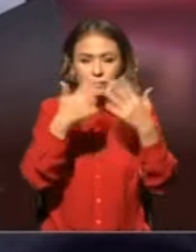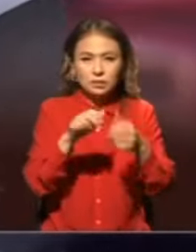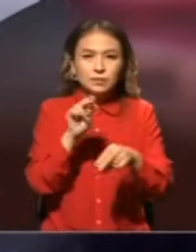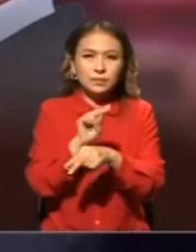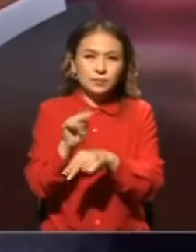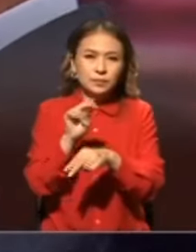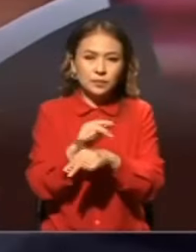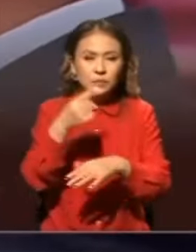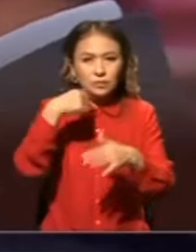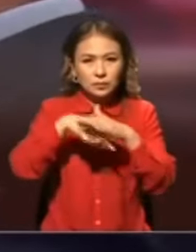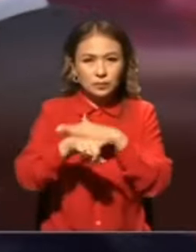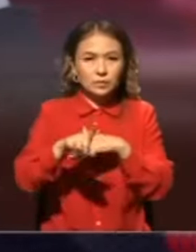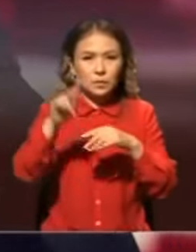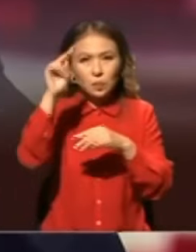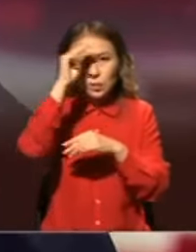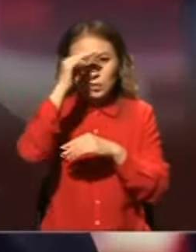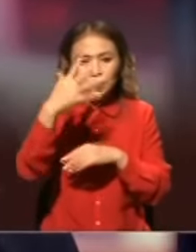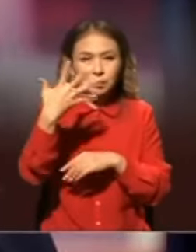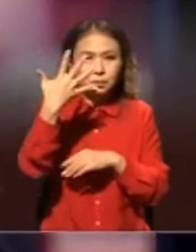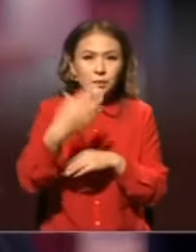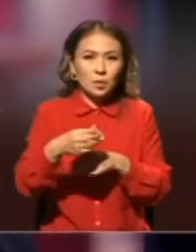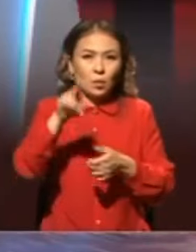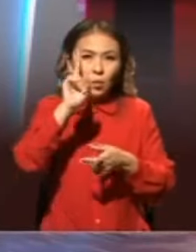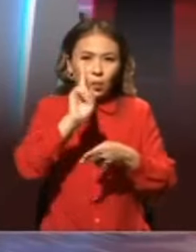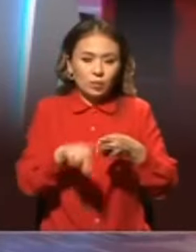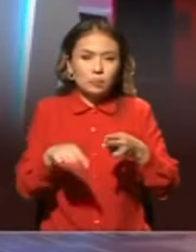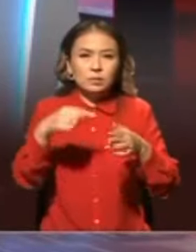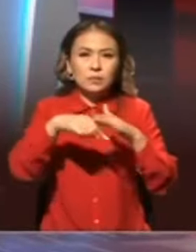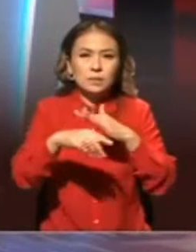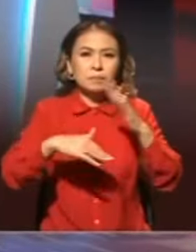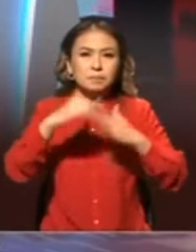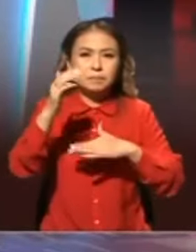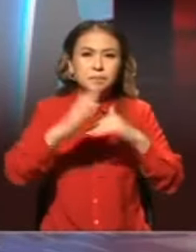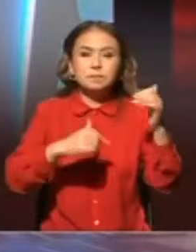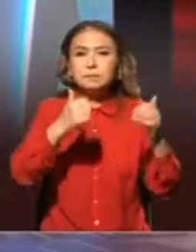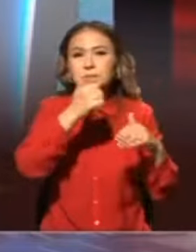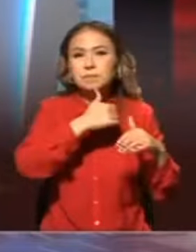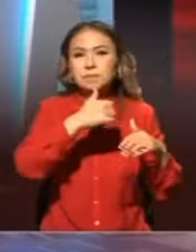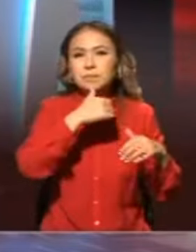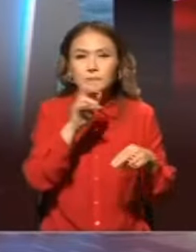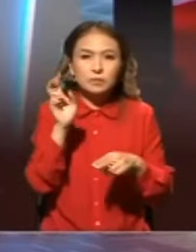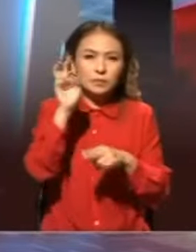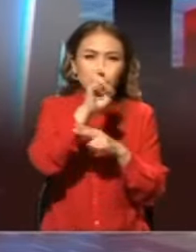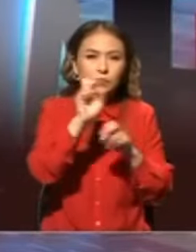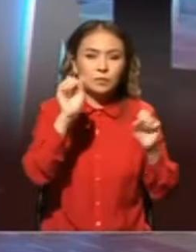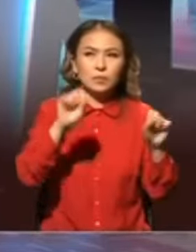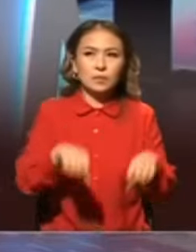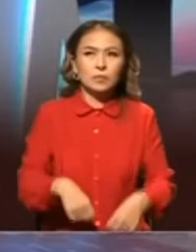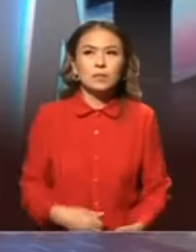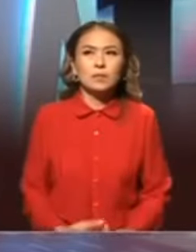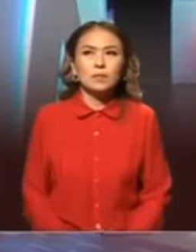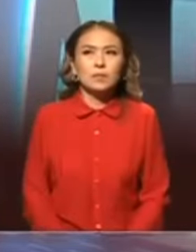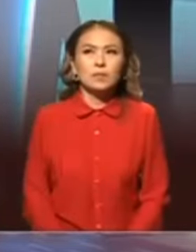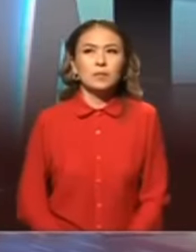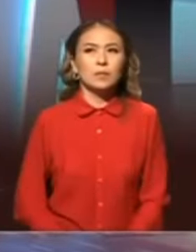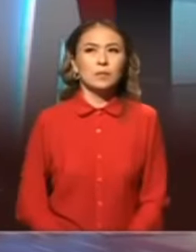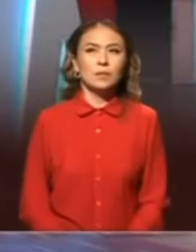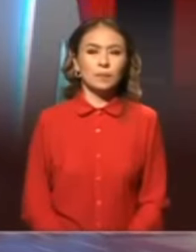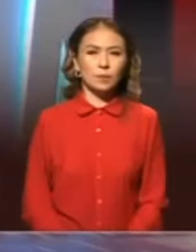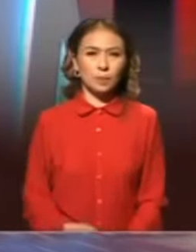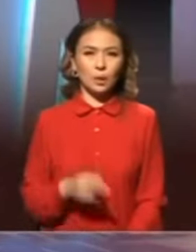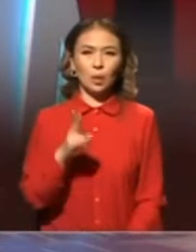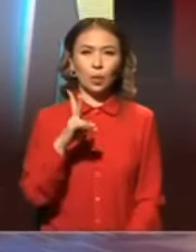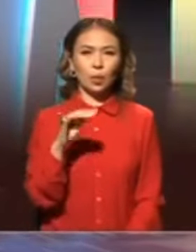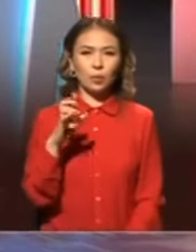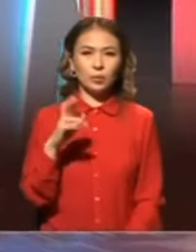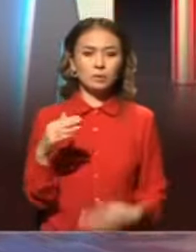іс жүзінде оқуды 5 күн аяқтайды, іс жүзінде тәжірибе алаңдары бар. Ана жерде клубниканы қалай өсіреді,